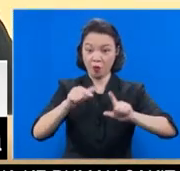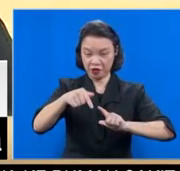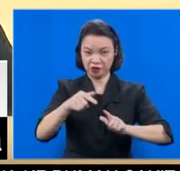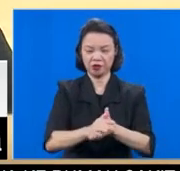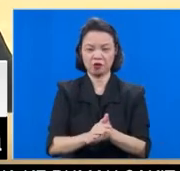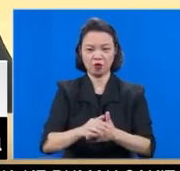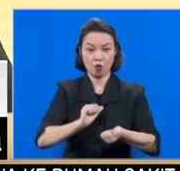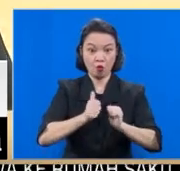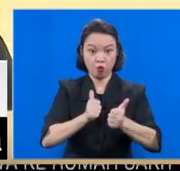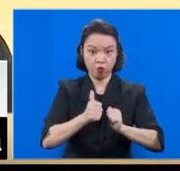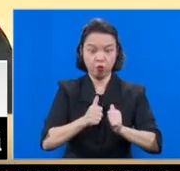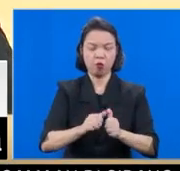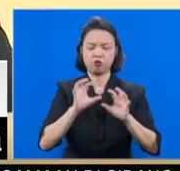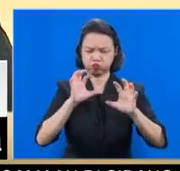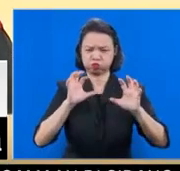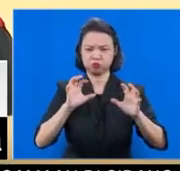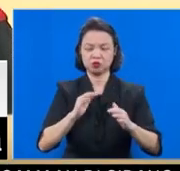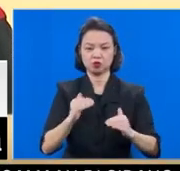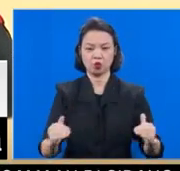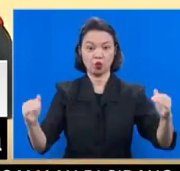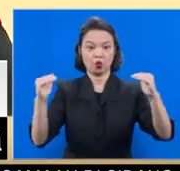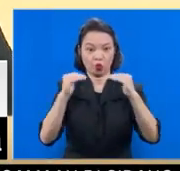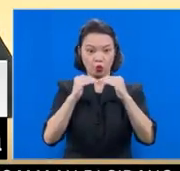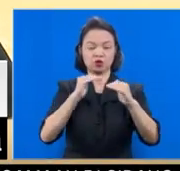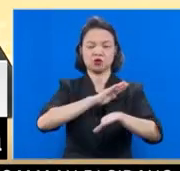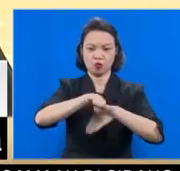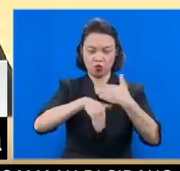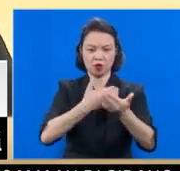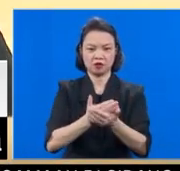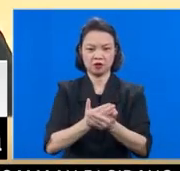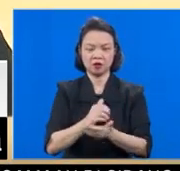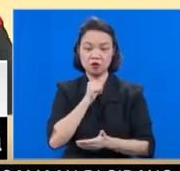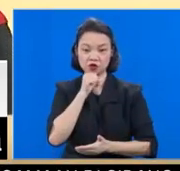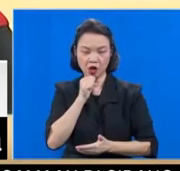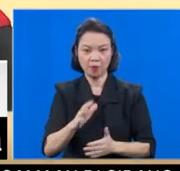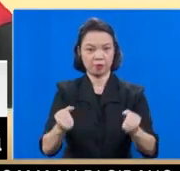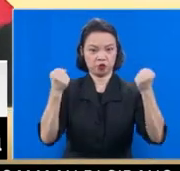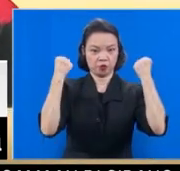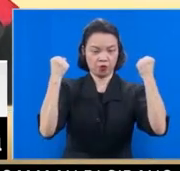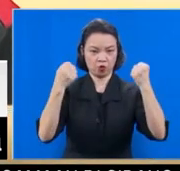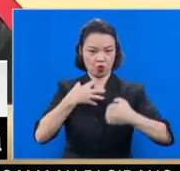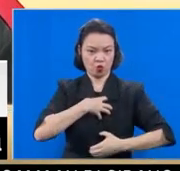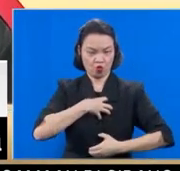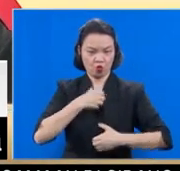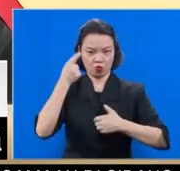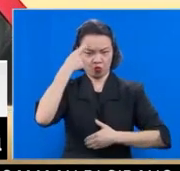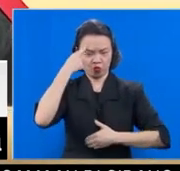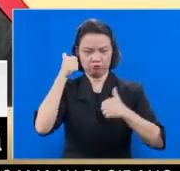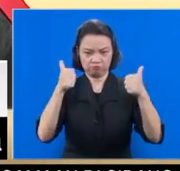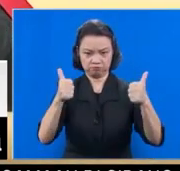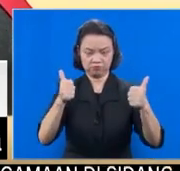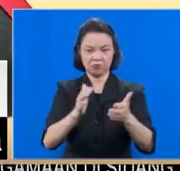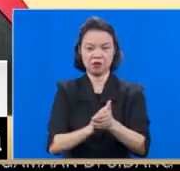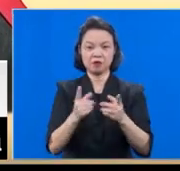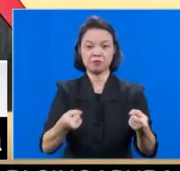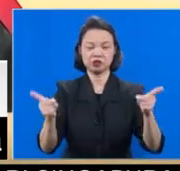ketat sekali, berimbang semuanya. Jadi memang siapa yang persiapannya lebih mantap, mentalnya lebih kuat, dia menjadi pemenang. Jadi memang